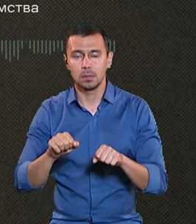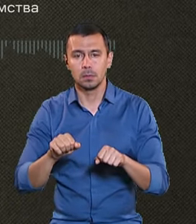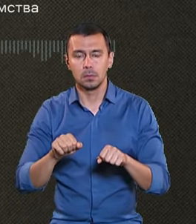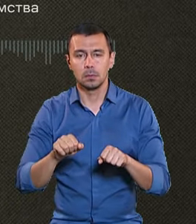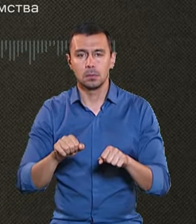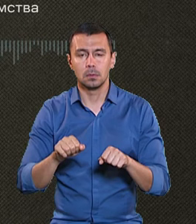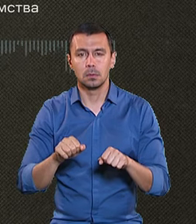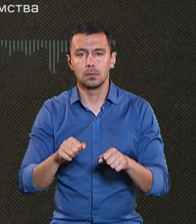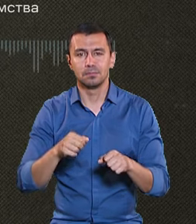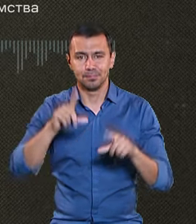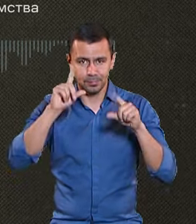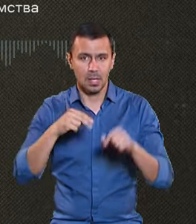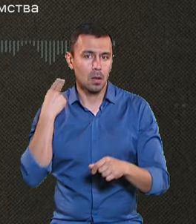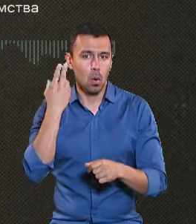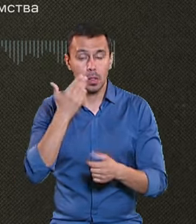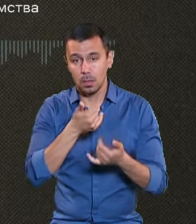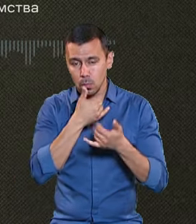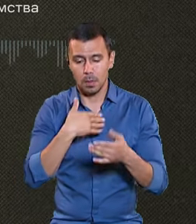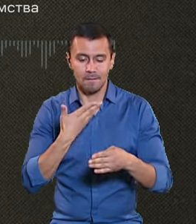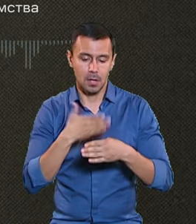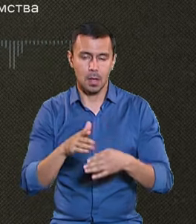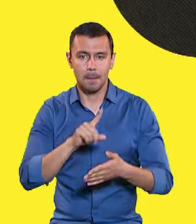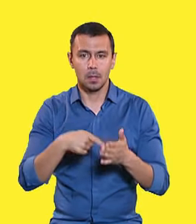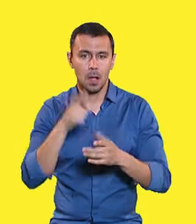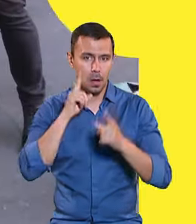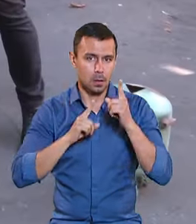гасимо заборгованість. Коли ми не можемо, нам виділяє міська рада.